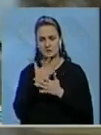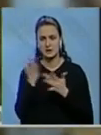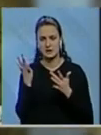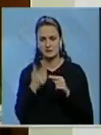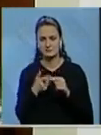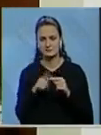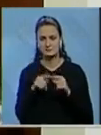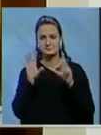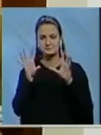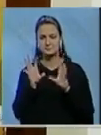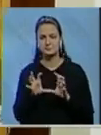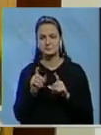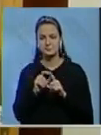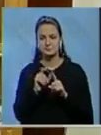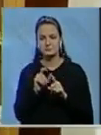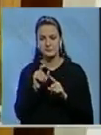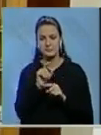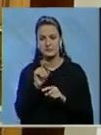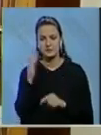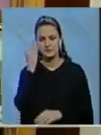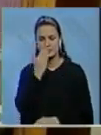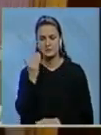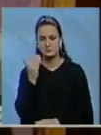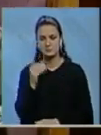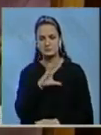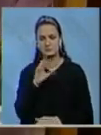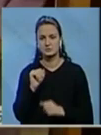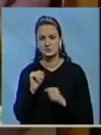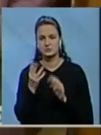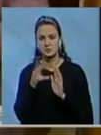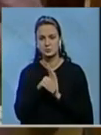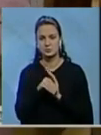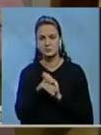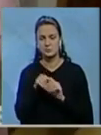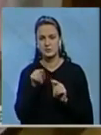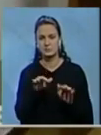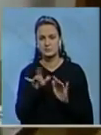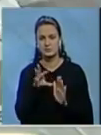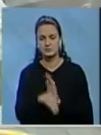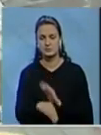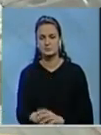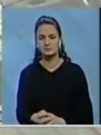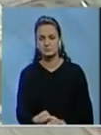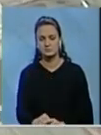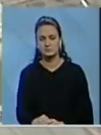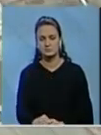გამჭვირვალე. საკანონმდებლო წინადადების მიზანია საზოგადოების მაქსიმალური ჩართულობა აღნიშნულ პროცესში.